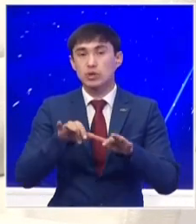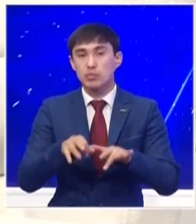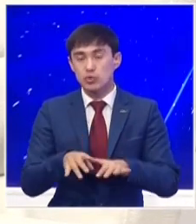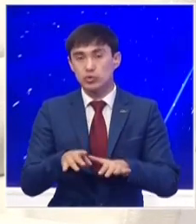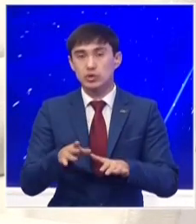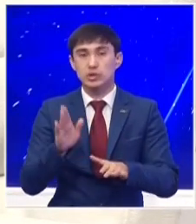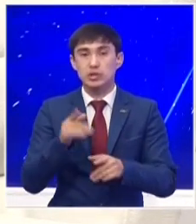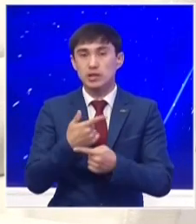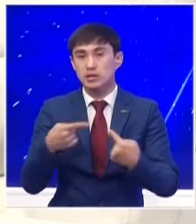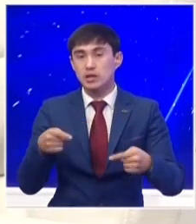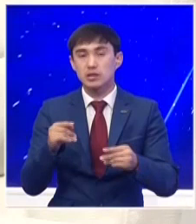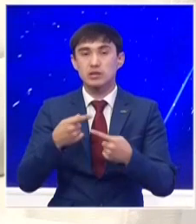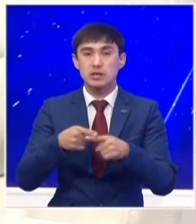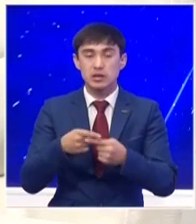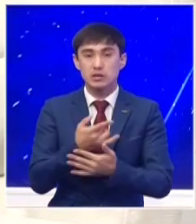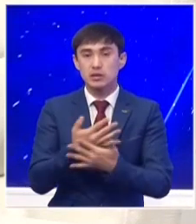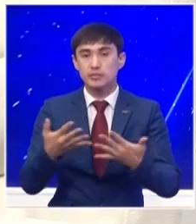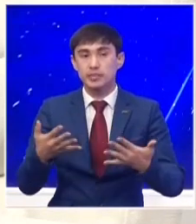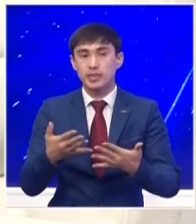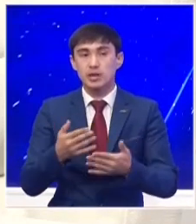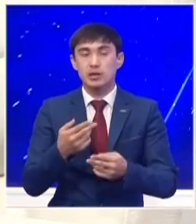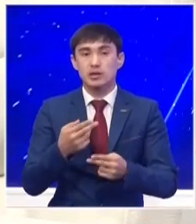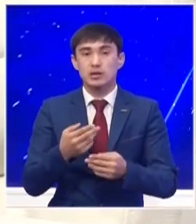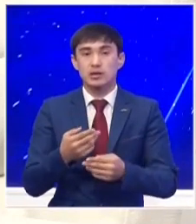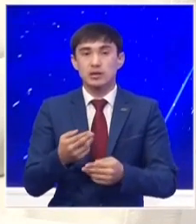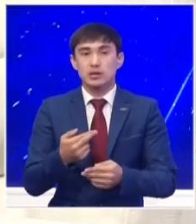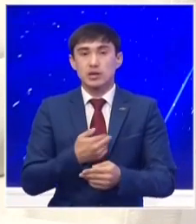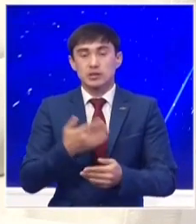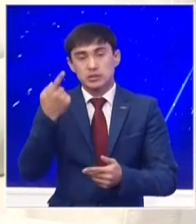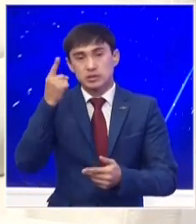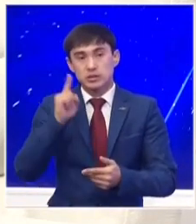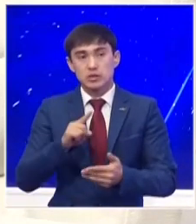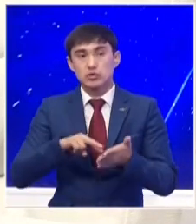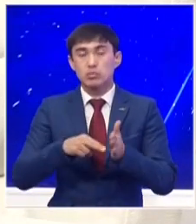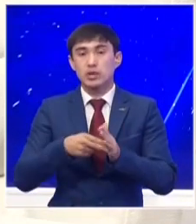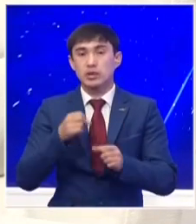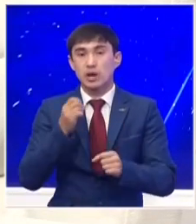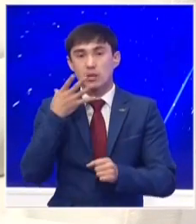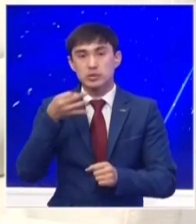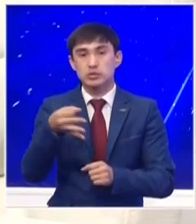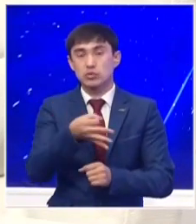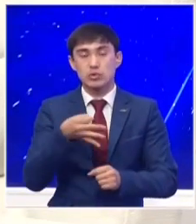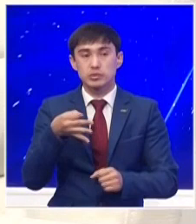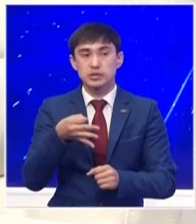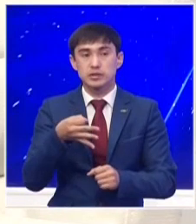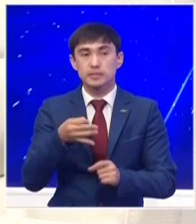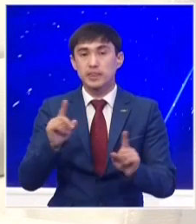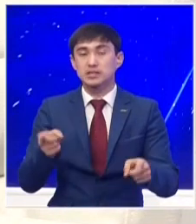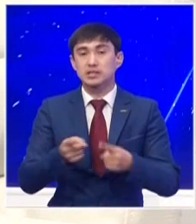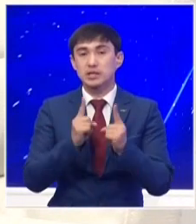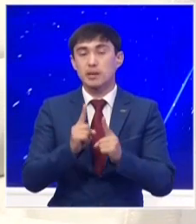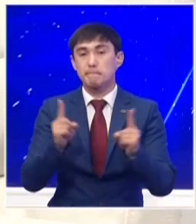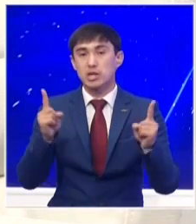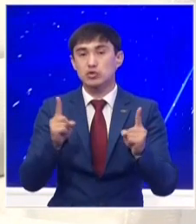и отдельные средства. Поэтому я, насколько знаю, в планах Алматинской области создание